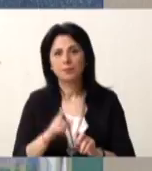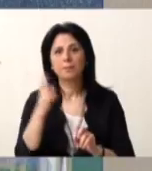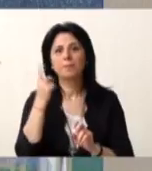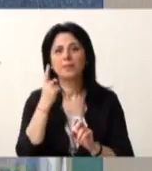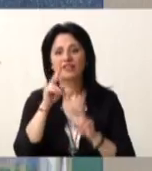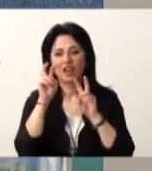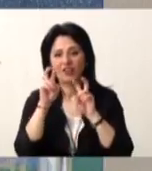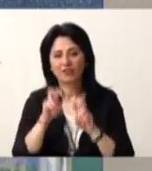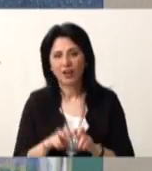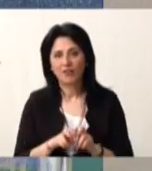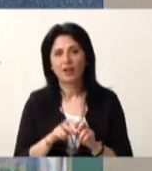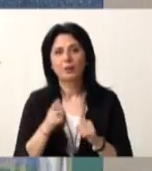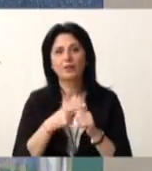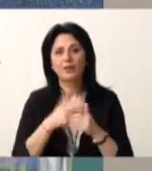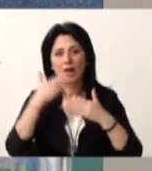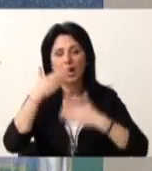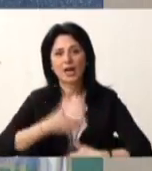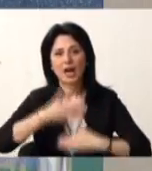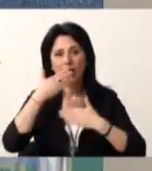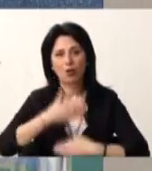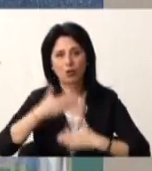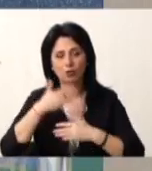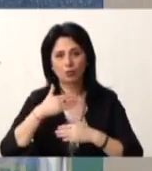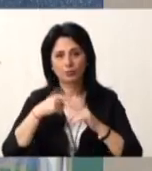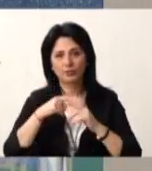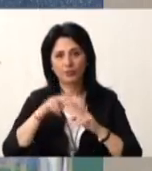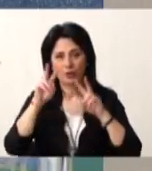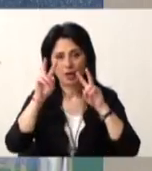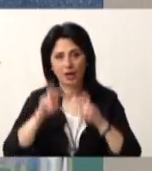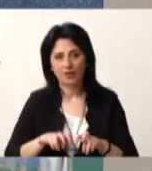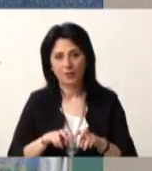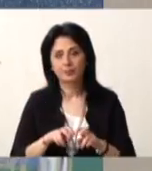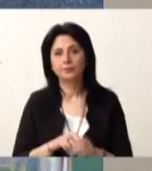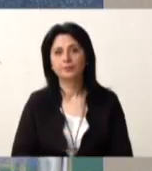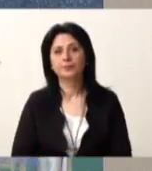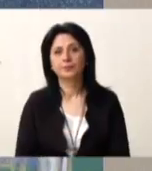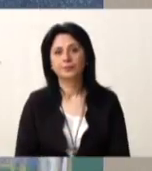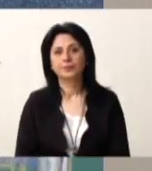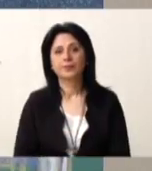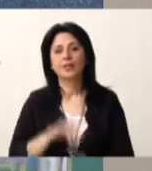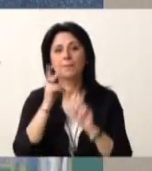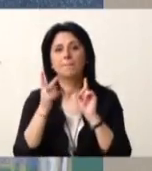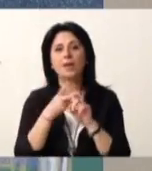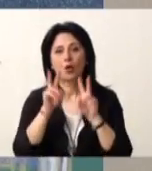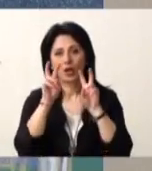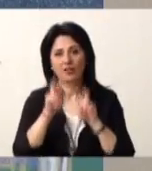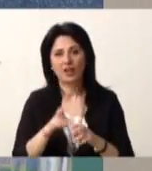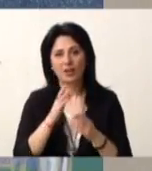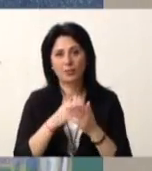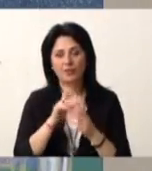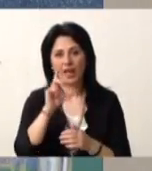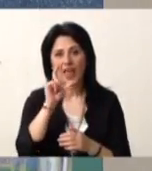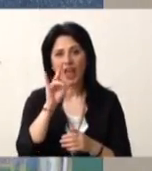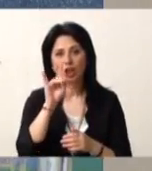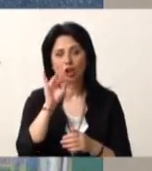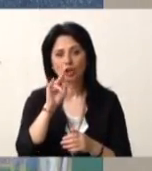რიგის კვლევა, ამ შემთხვევაში ითვლება რენტგენოლოგიური, რენტგენოკონტრასტული კვლევა, პოზიციური კვლევა. რა თქმა უნდა, მეორე რიგის კვლევა ითვლება